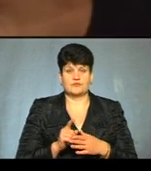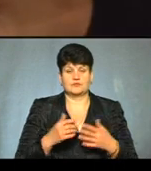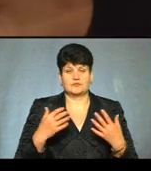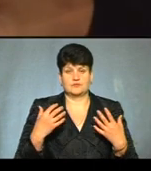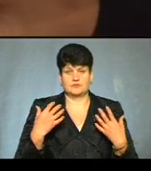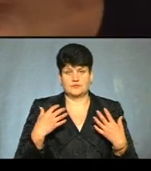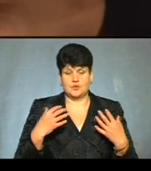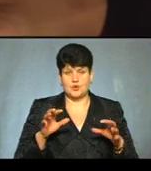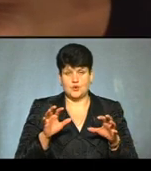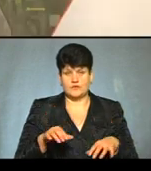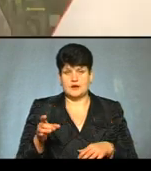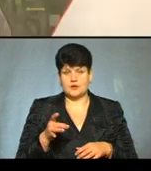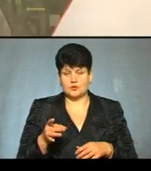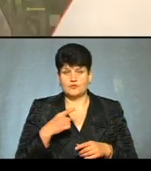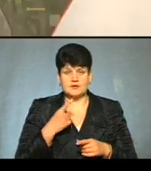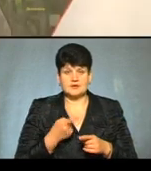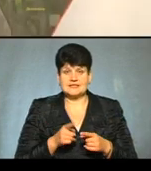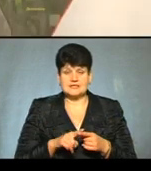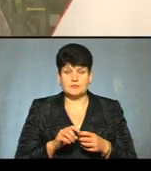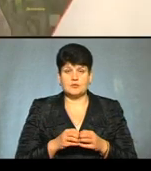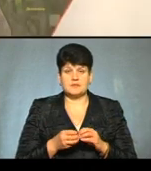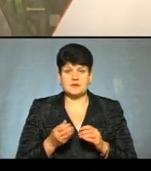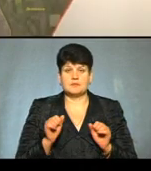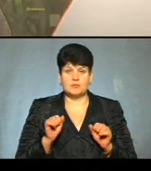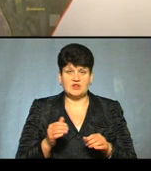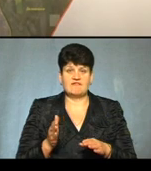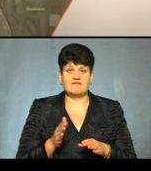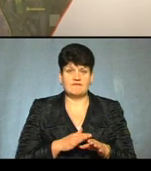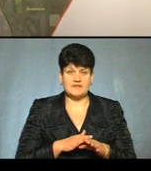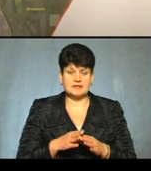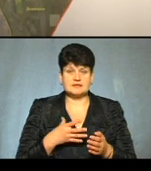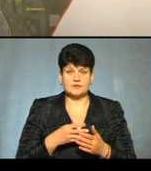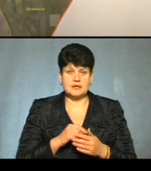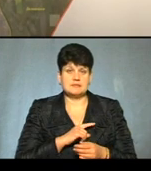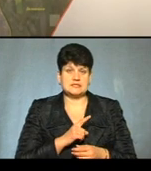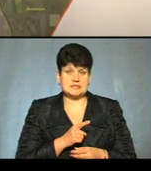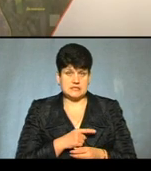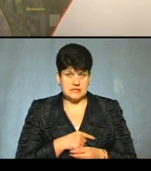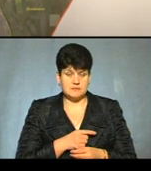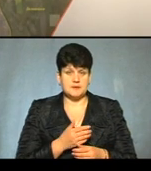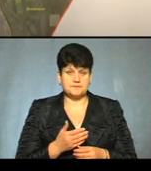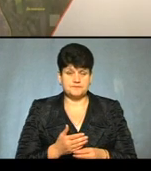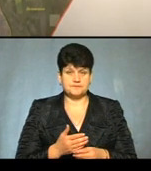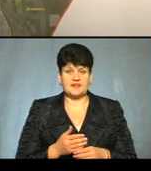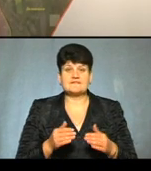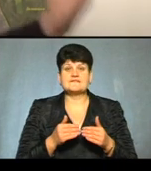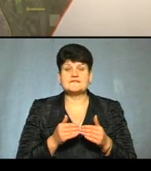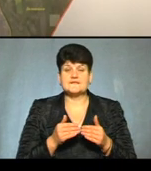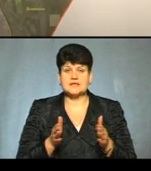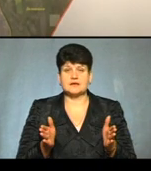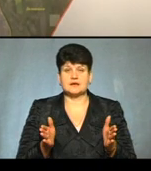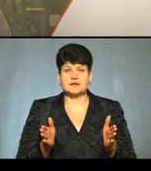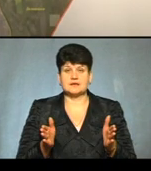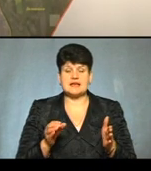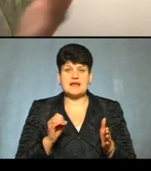району, сума є непідйомною. Недоліки, які ми могли виконати власними силами, там,